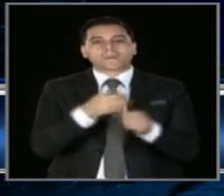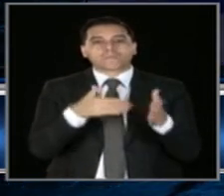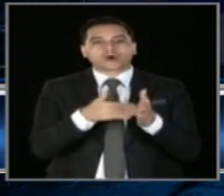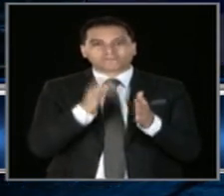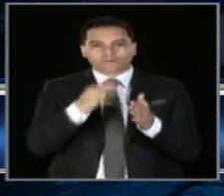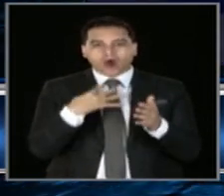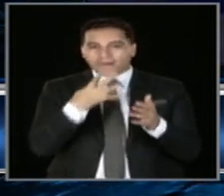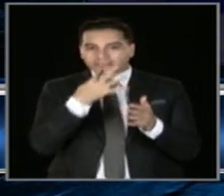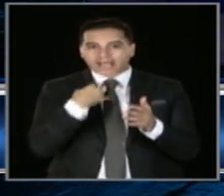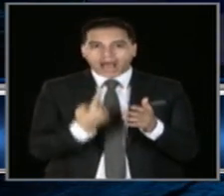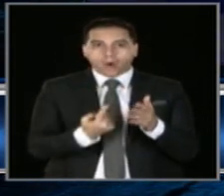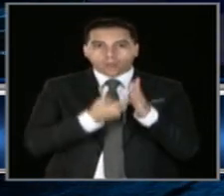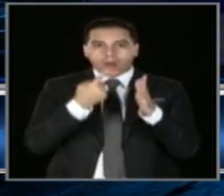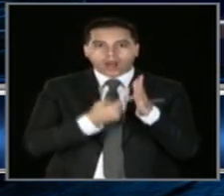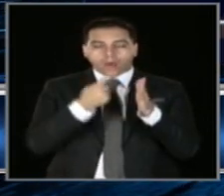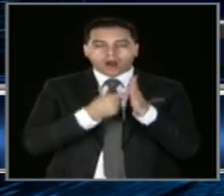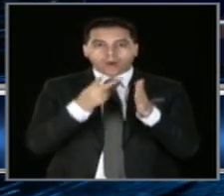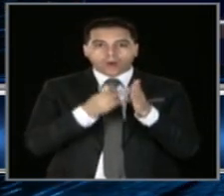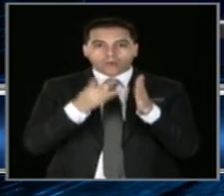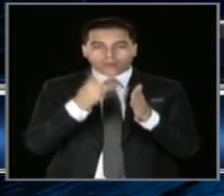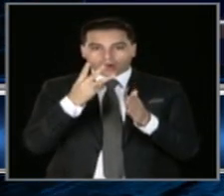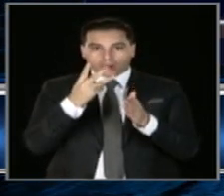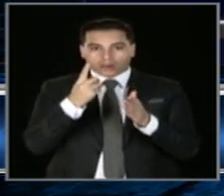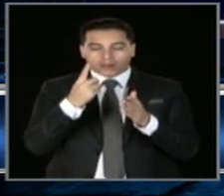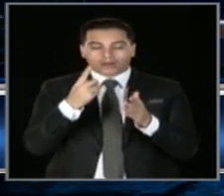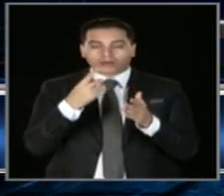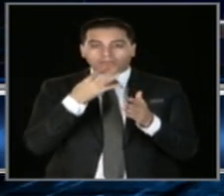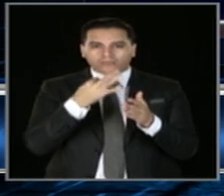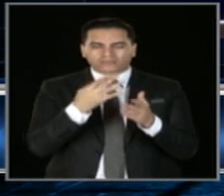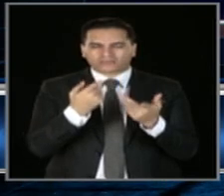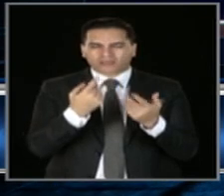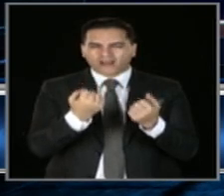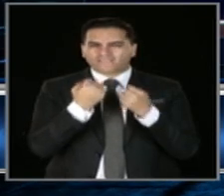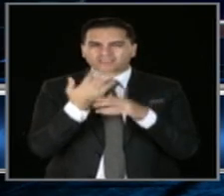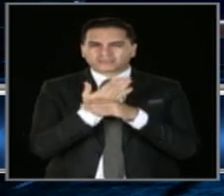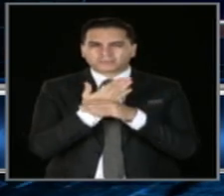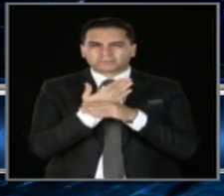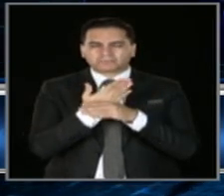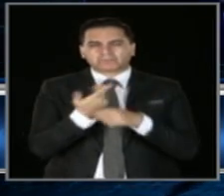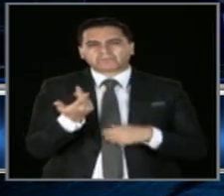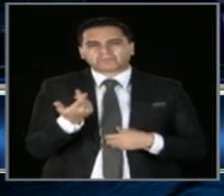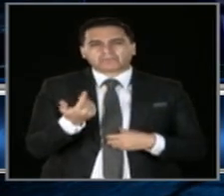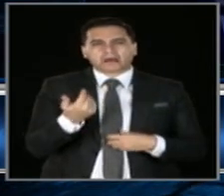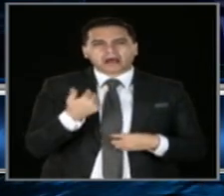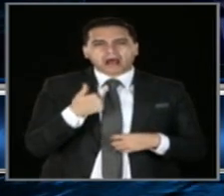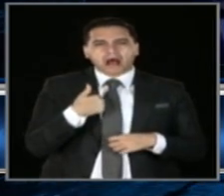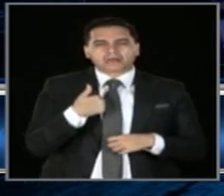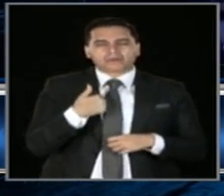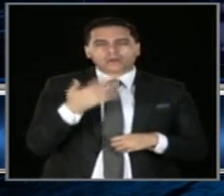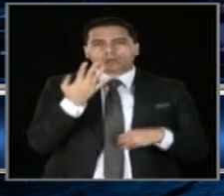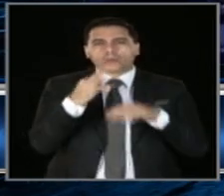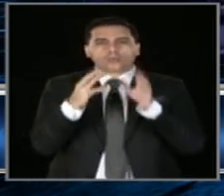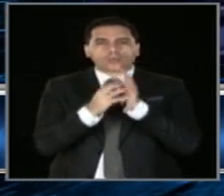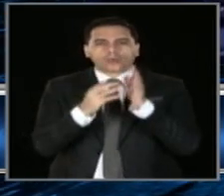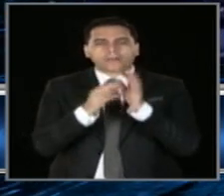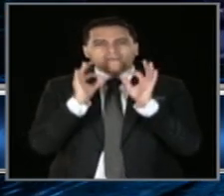لله استكملت مسيرتي. معلش أنا آسف هقطعك، ولكن أنا عايز أعرف يعني إيه الأسباب إدارية. يعني كل جامعة أو كل